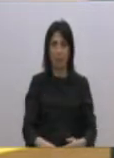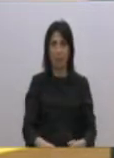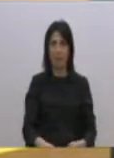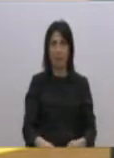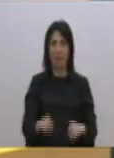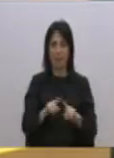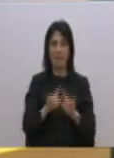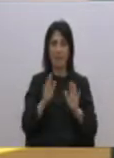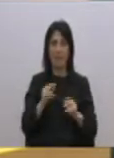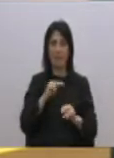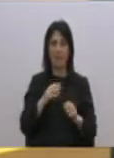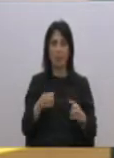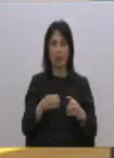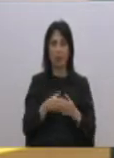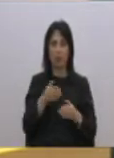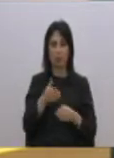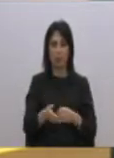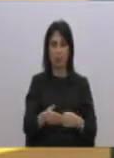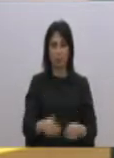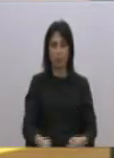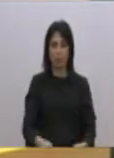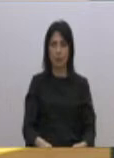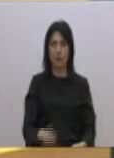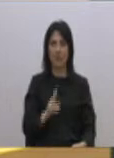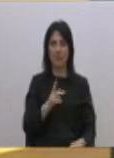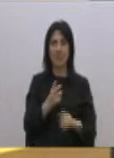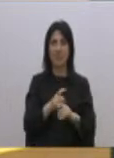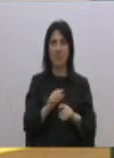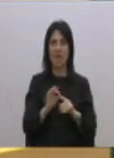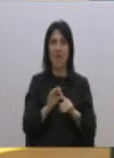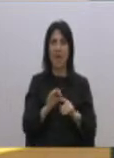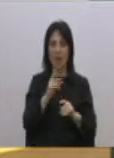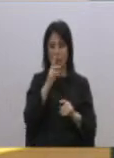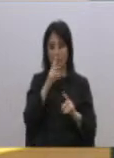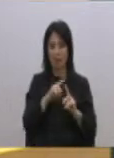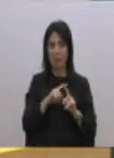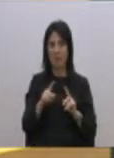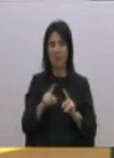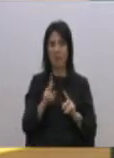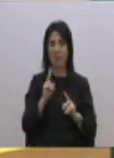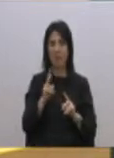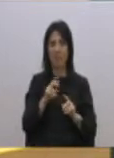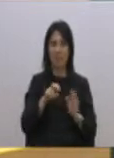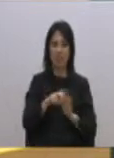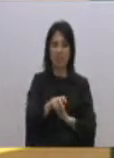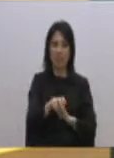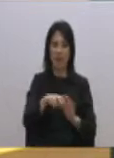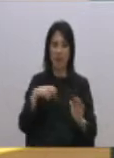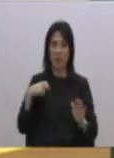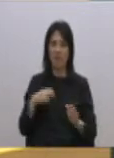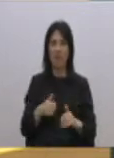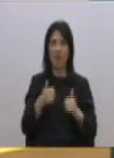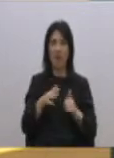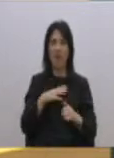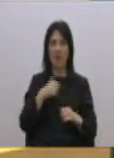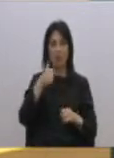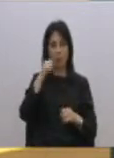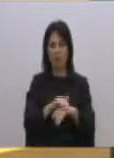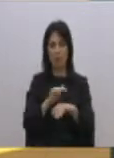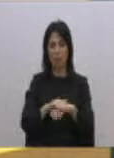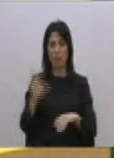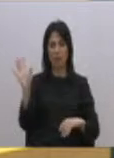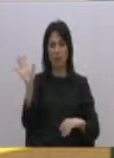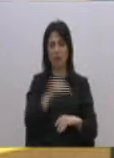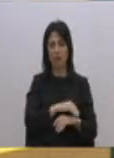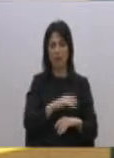აი ეს ხდება სამუშაო ჯგუფში. ვისაც ძალიან აღელვდა თვეების განმავლობაში, ვინ შევიდა და ვინ გამოვიდა. კარგი იყო გუშინ